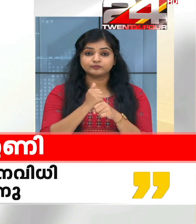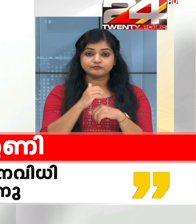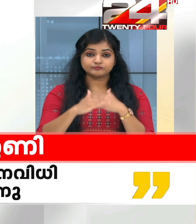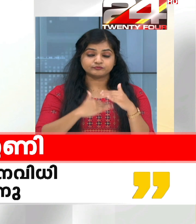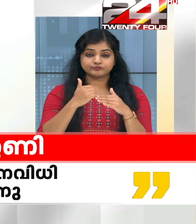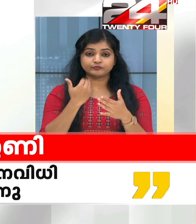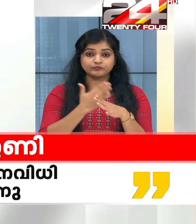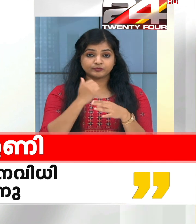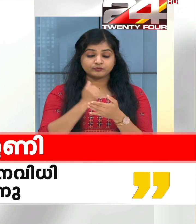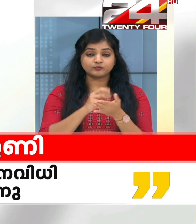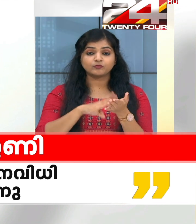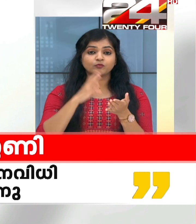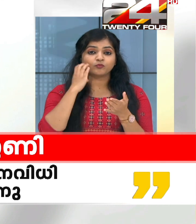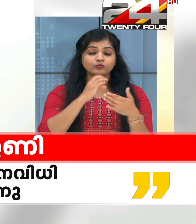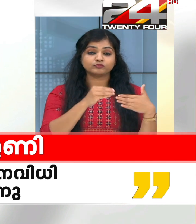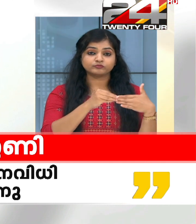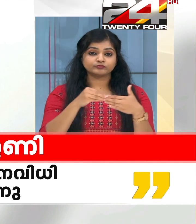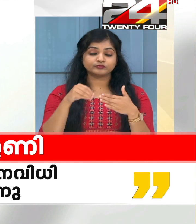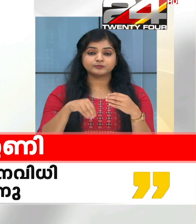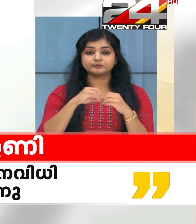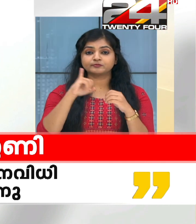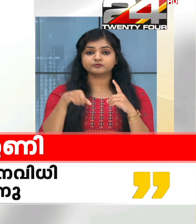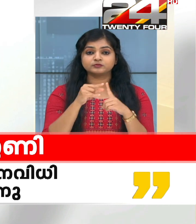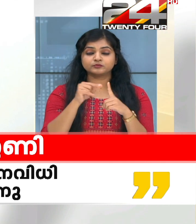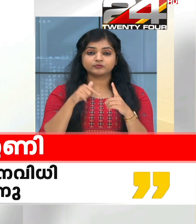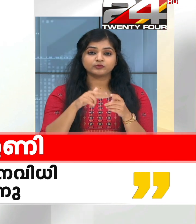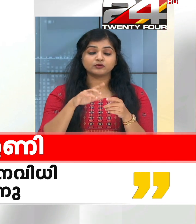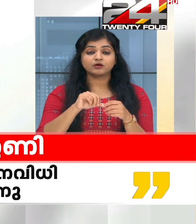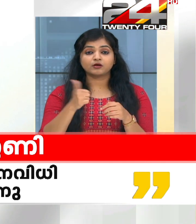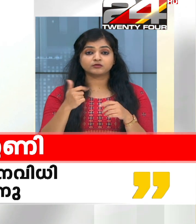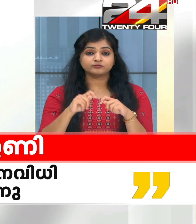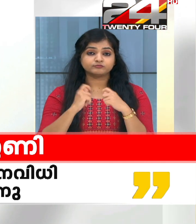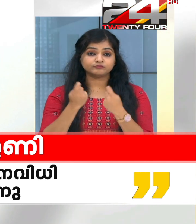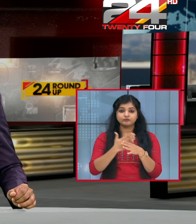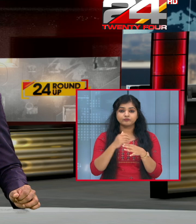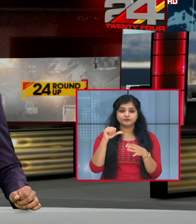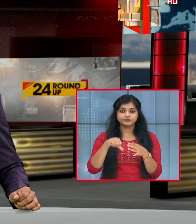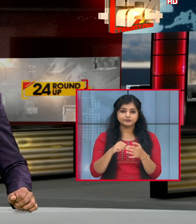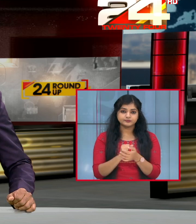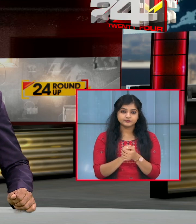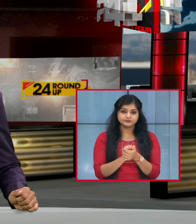അവർക്ക് മോദിജി നയിക്കുന്ന ഭാരതീയ ജനതാ പാർട്ടി അല്ലാതെ മറ്റൊരു പ്രസ്ഥാനത്തിന് വേണ്ടി പ്രവർത്തിക്കുക അസാധ്യം.